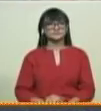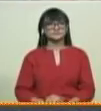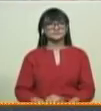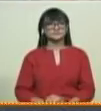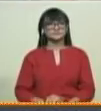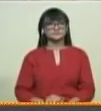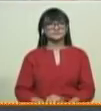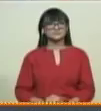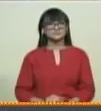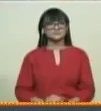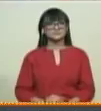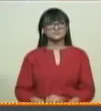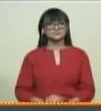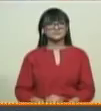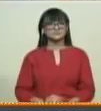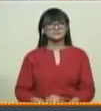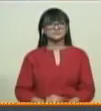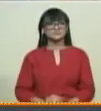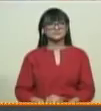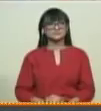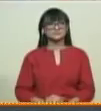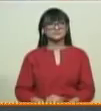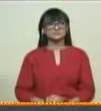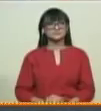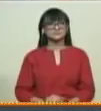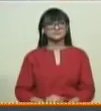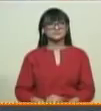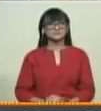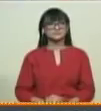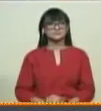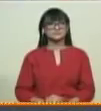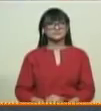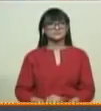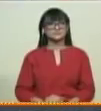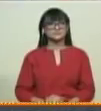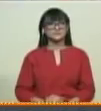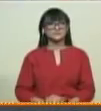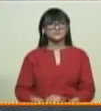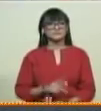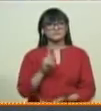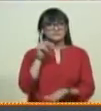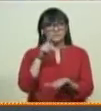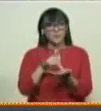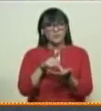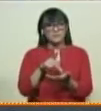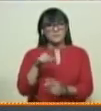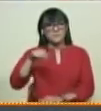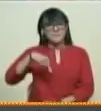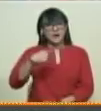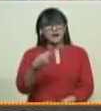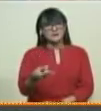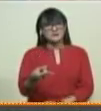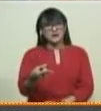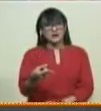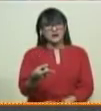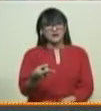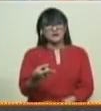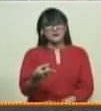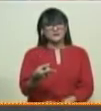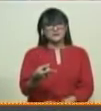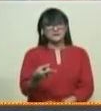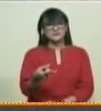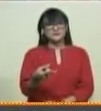su asistencia para la cumbre prevista para el día de mañana nos ha felicitado